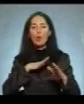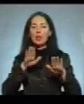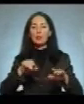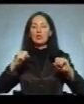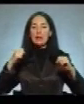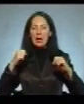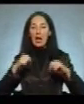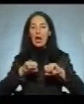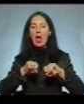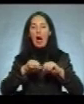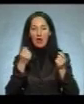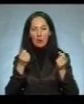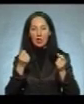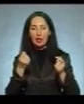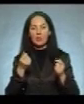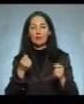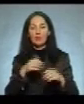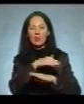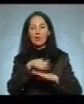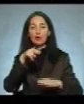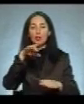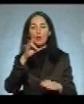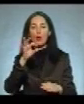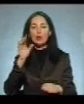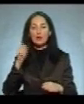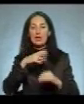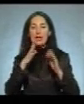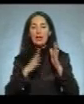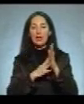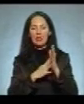Просвіти, 19. Деталі у сюжеті.